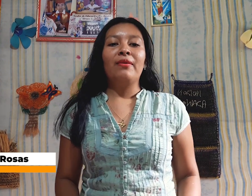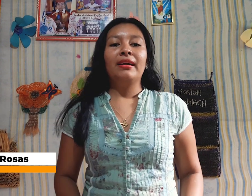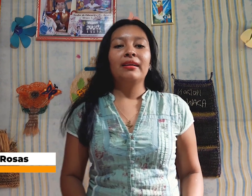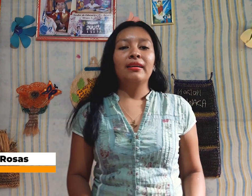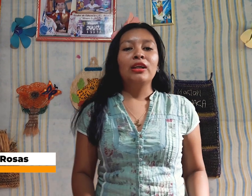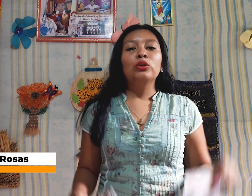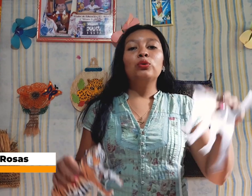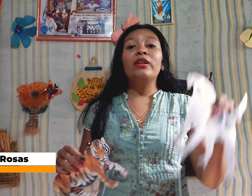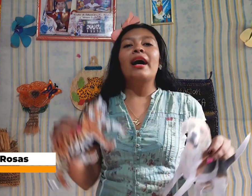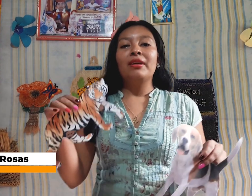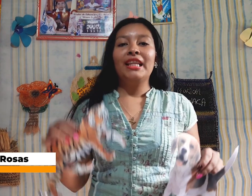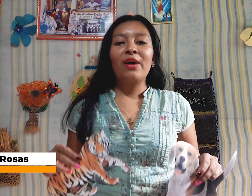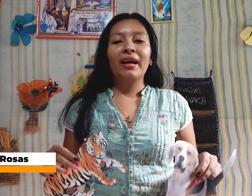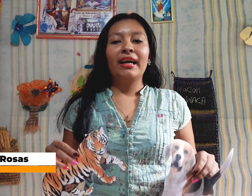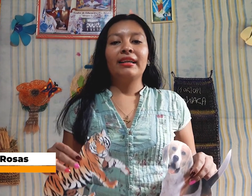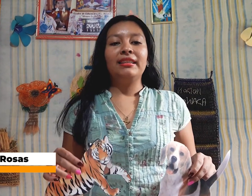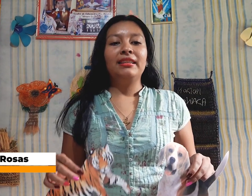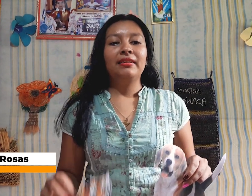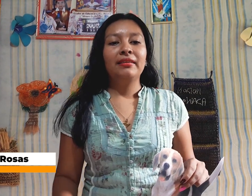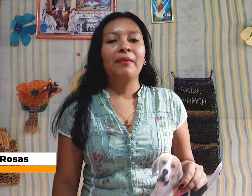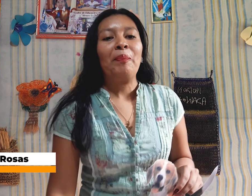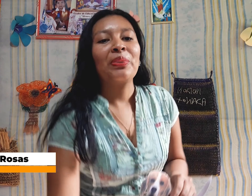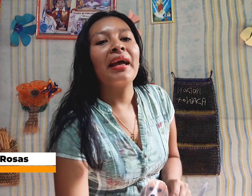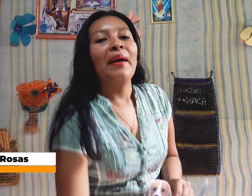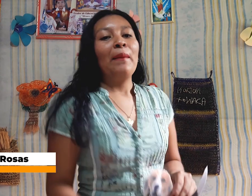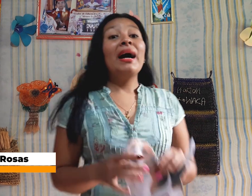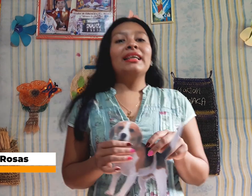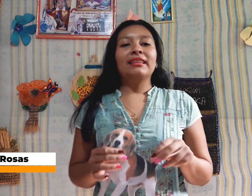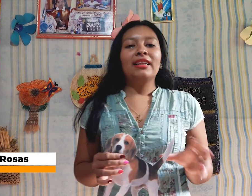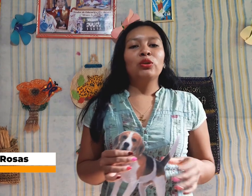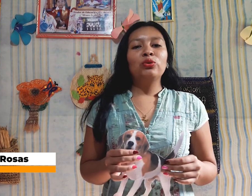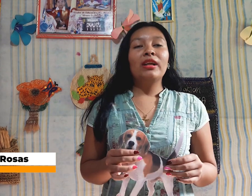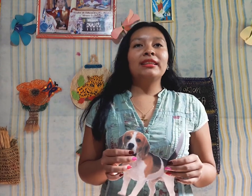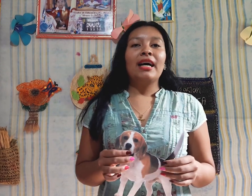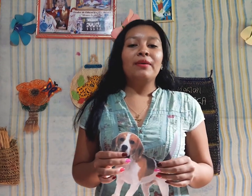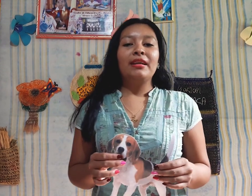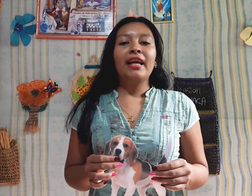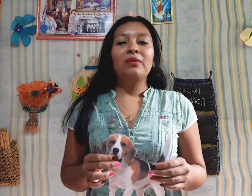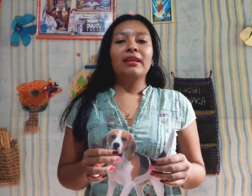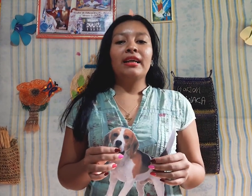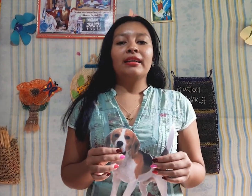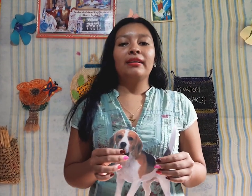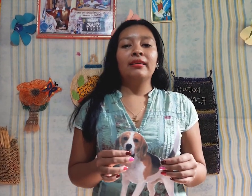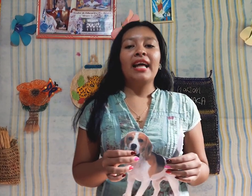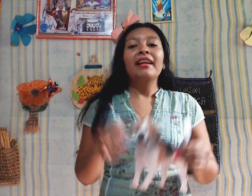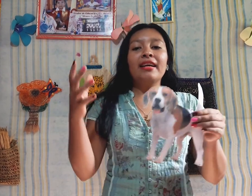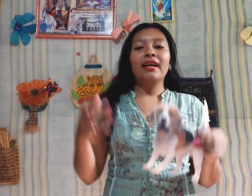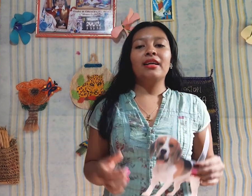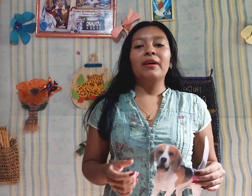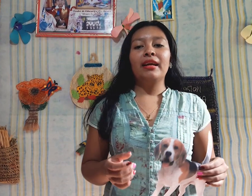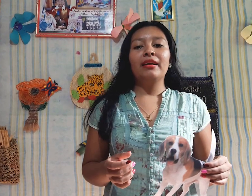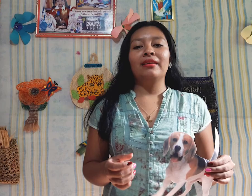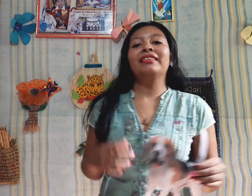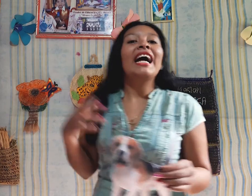Mayulna ayoya. Sul davi nawah karak kisin. Maaskat sulas davi danwan karak.